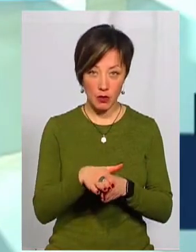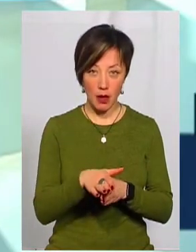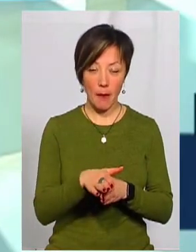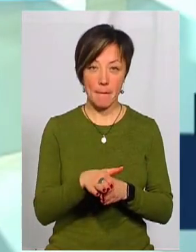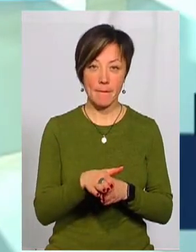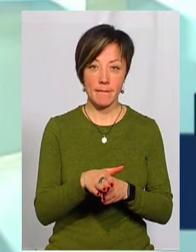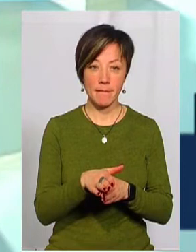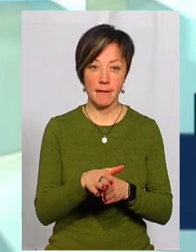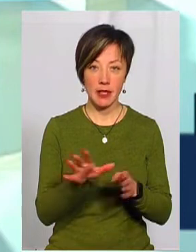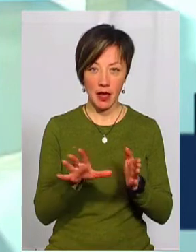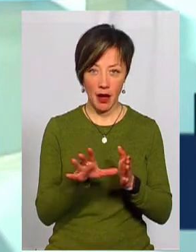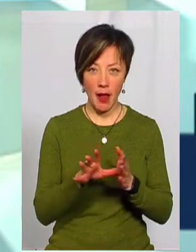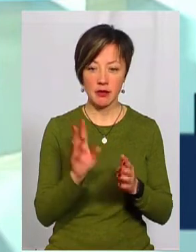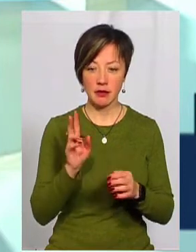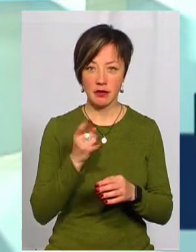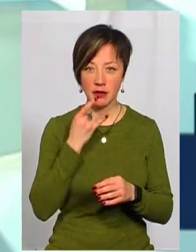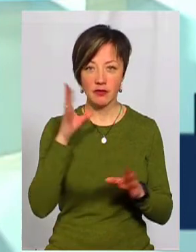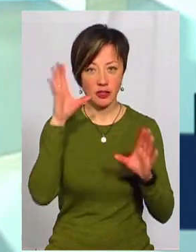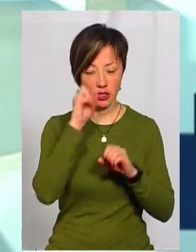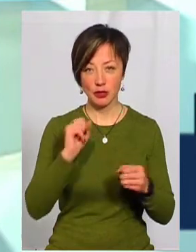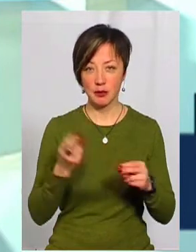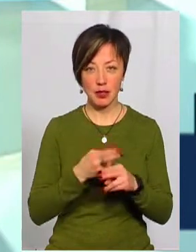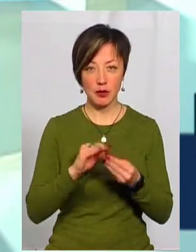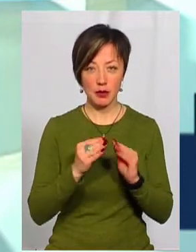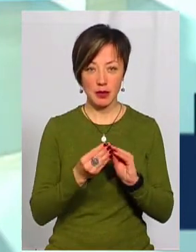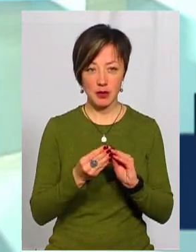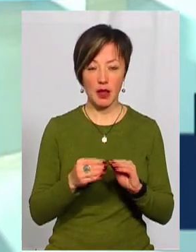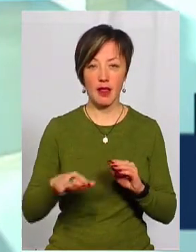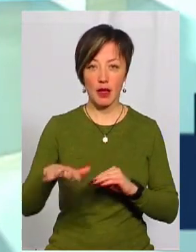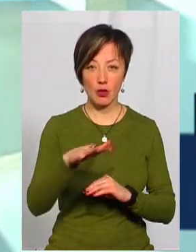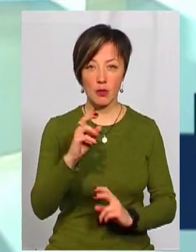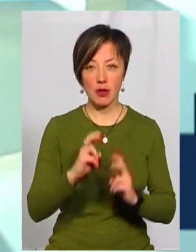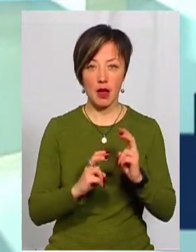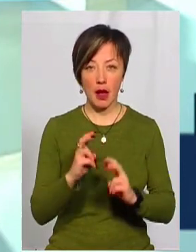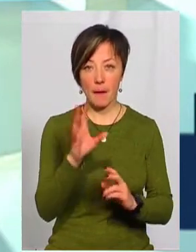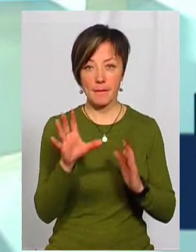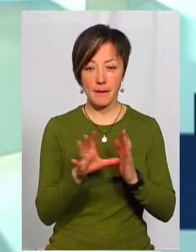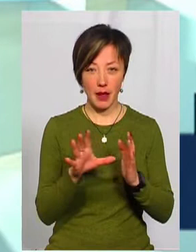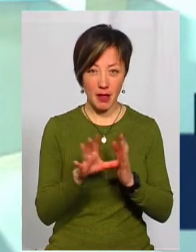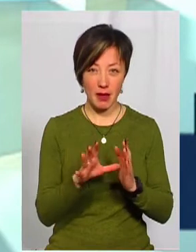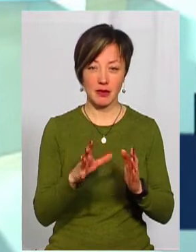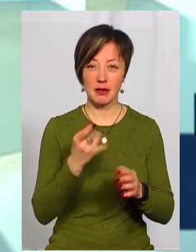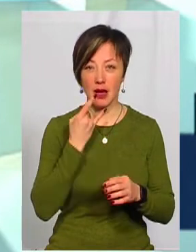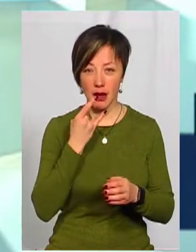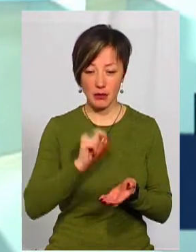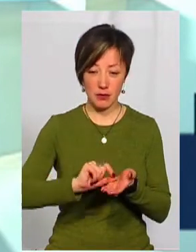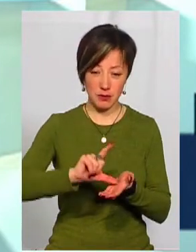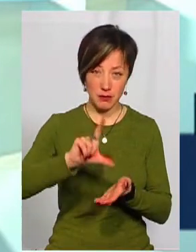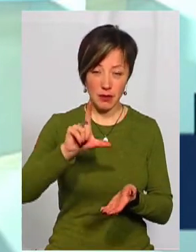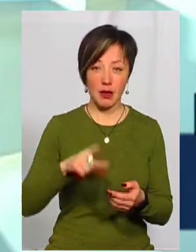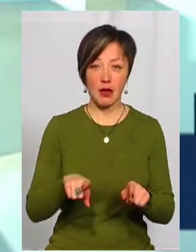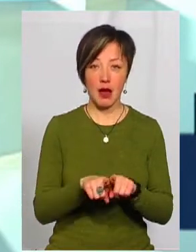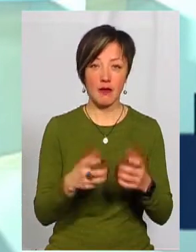акумуляторну батарею, а в ніч без проблем ми ставимо на території підприємства під напругу, вони спокійно собі заряджаються,